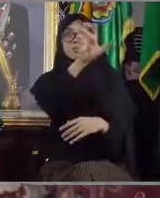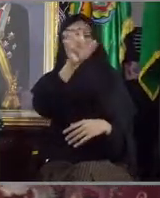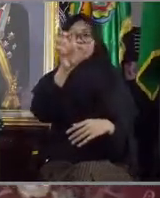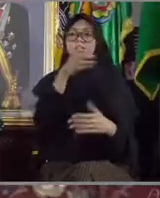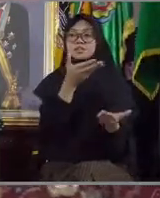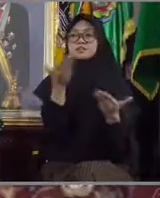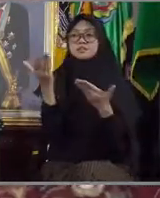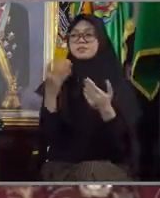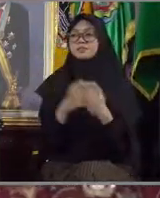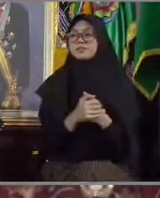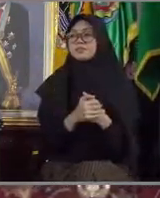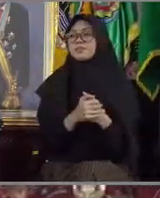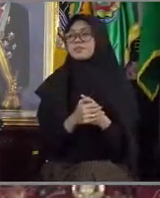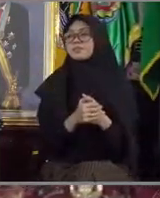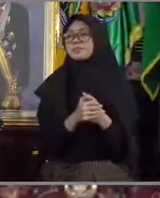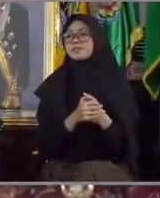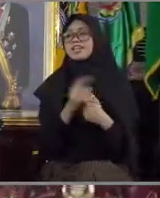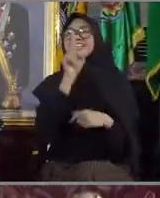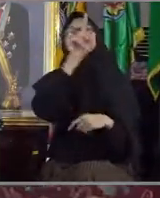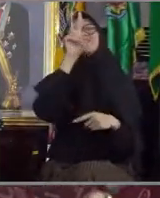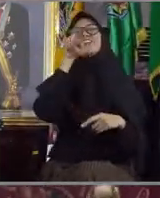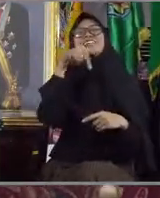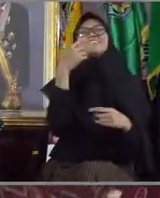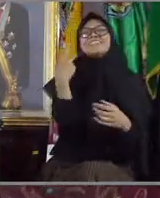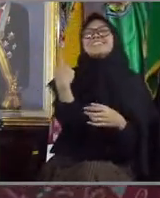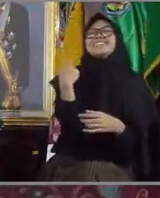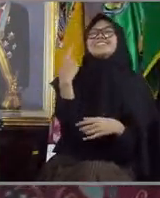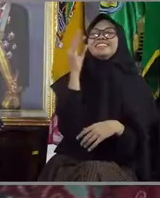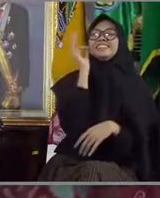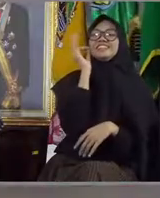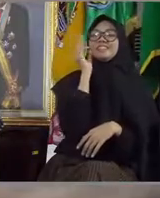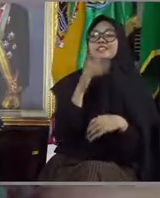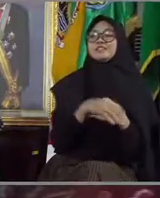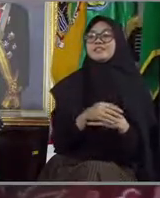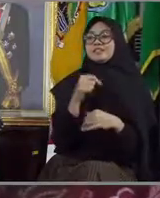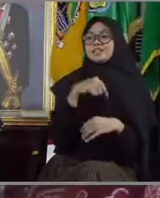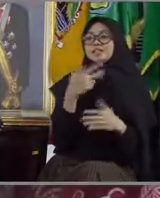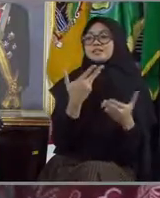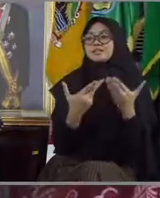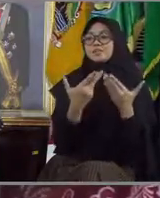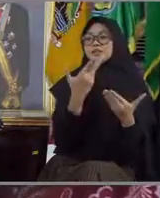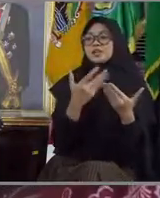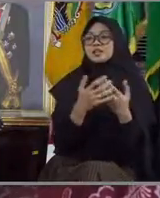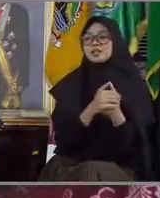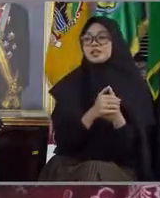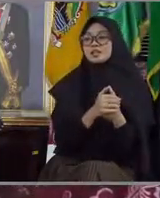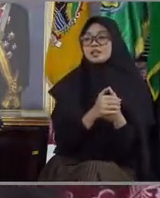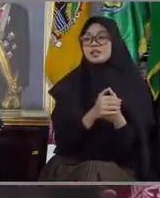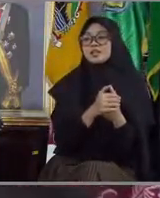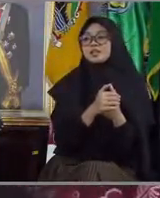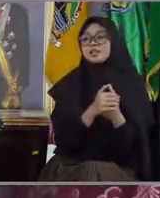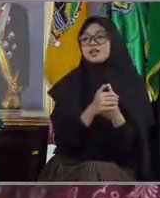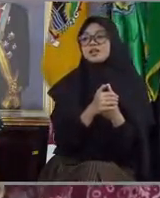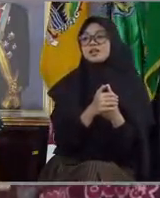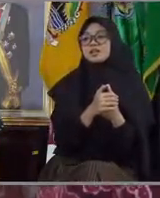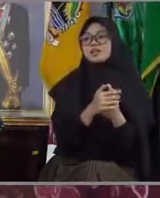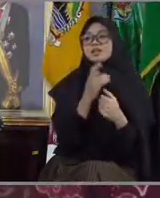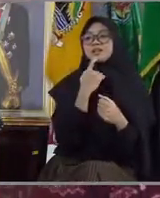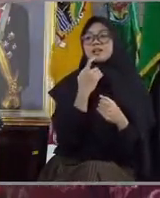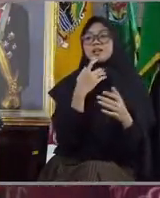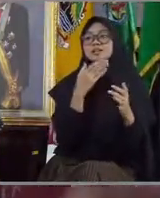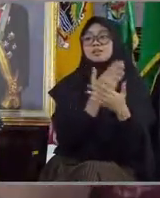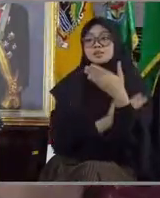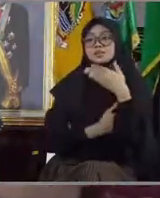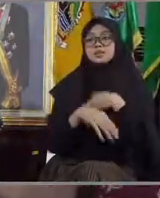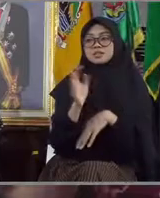siap ya. Bapak. Oke. Satu kali lagi Bapak mohon. Alah apa neh? Ini mungkin tidak berkaitan dengan disabilitas secara